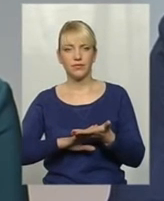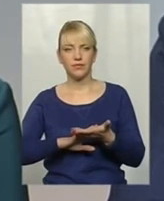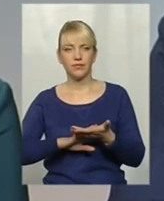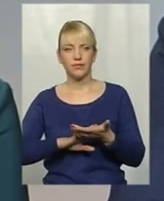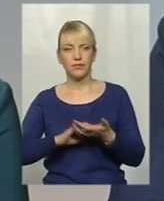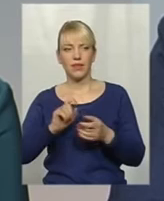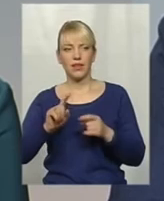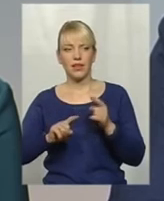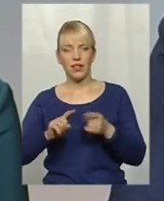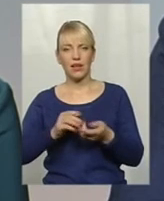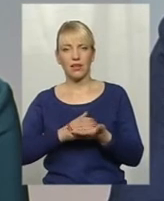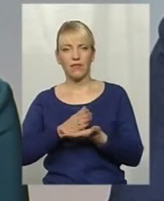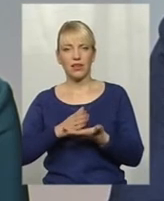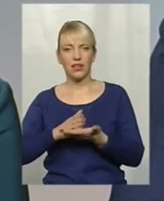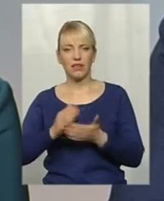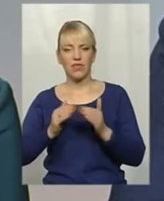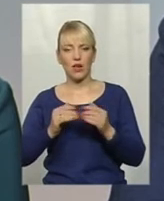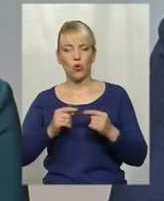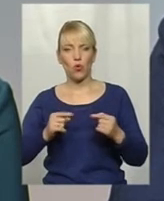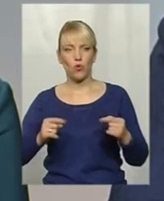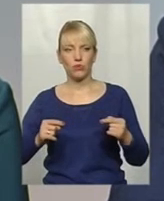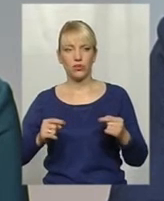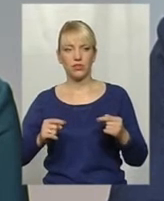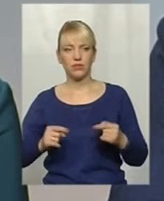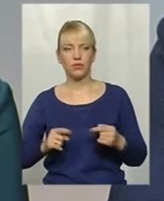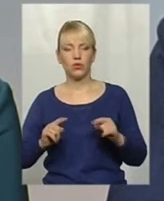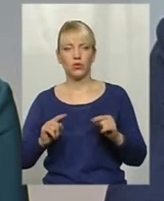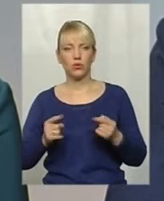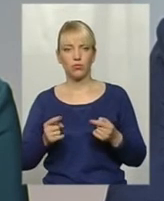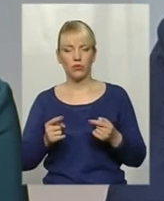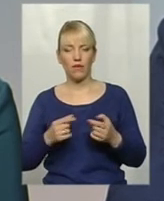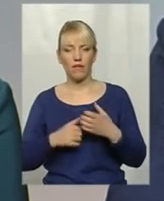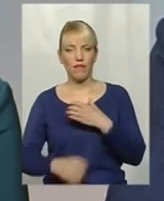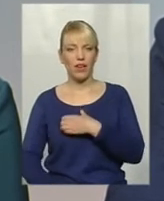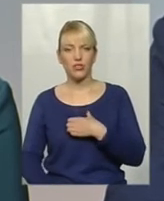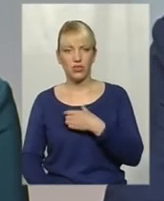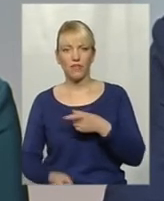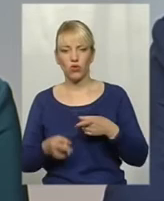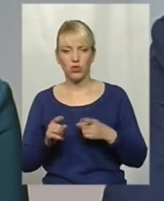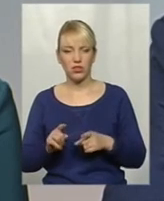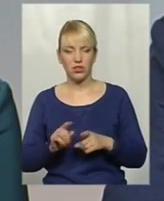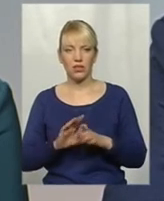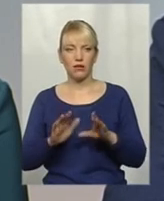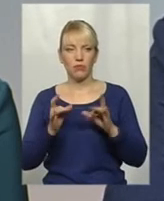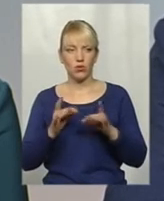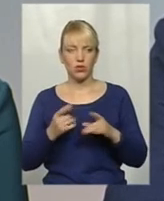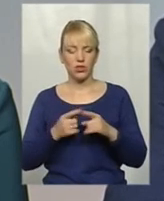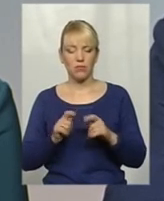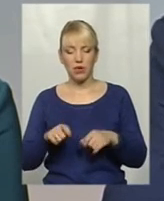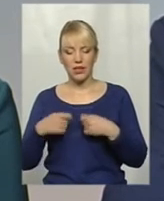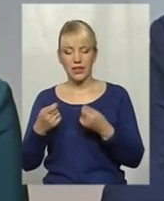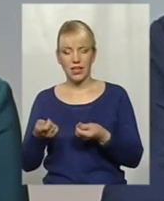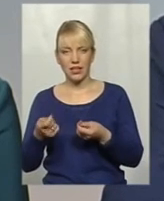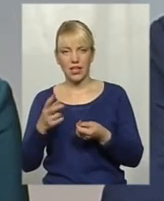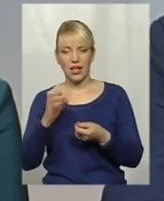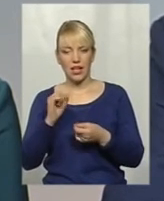і деяких видів нерухомості, і юрфізів. Тому важливо дійсно не просто повноваження передати, а здійснити